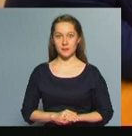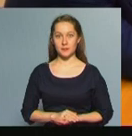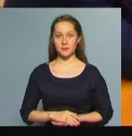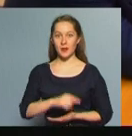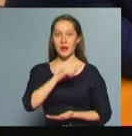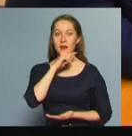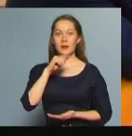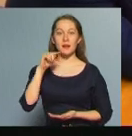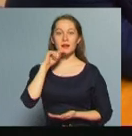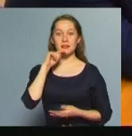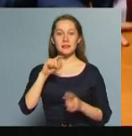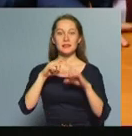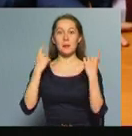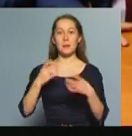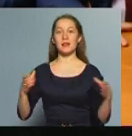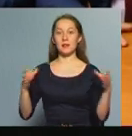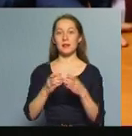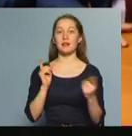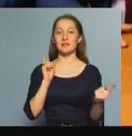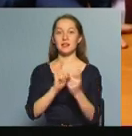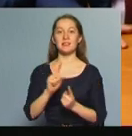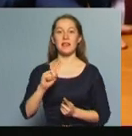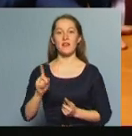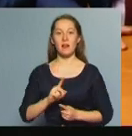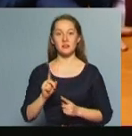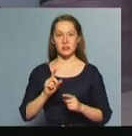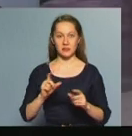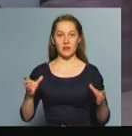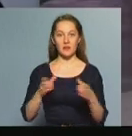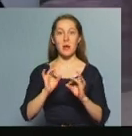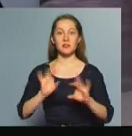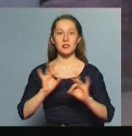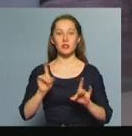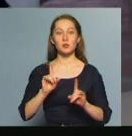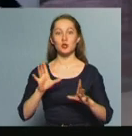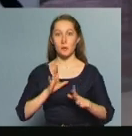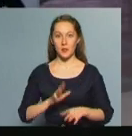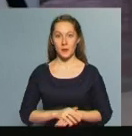Российские парламентарии сегодня встретились с завьяловскими педагогами. О чем говорили, расскажем.